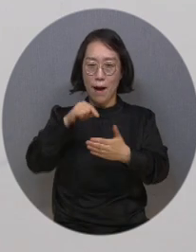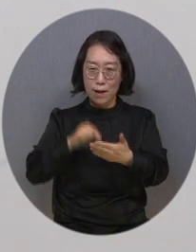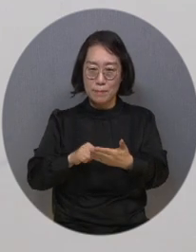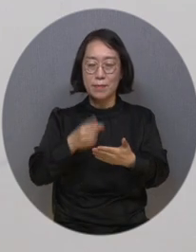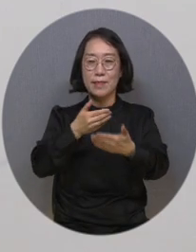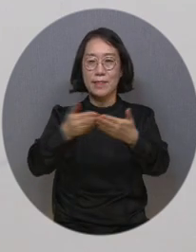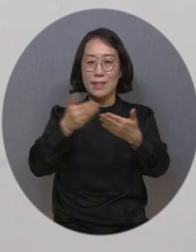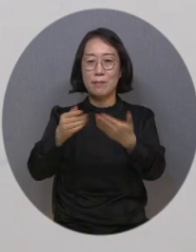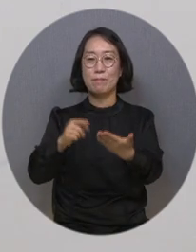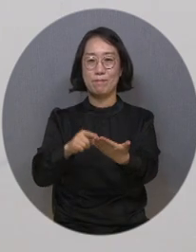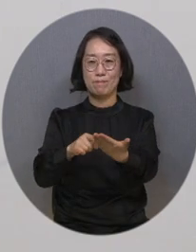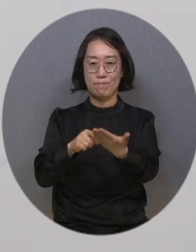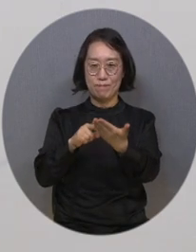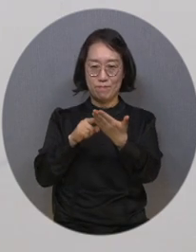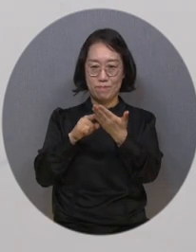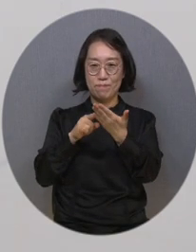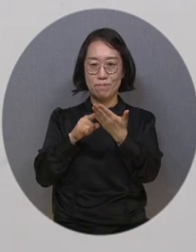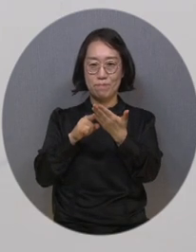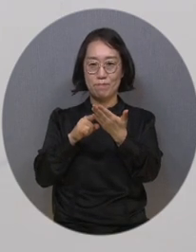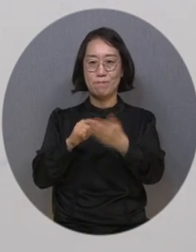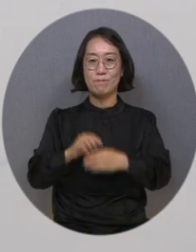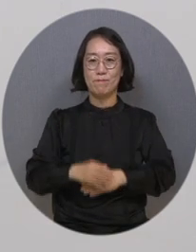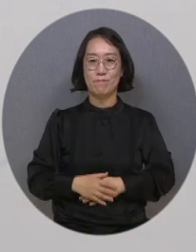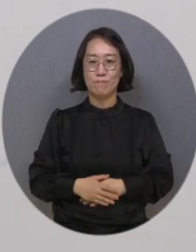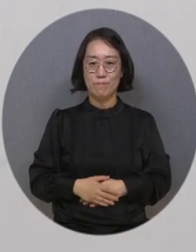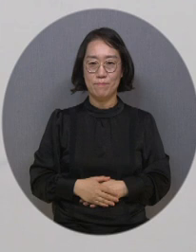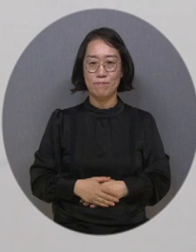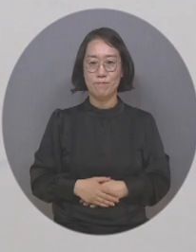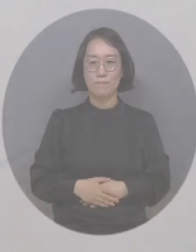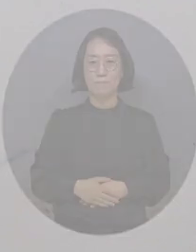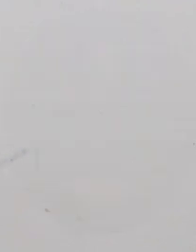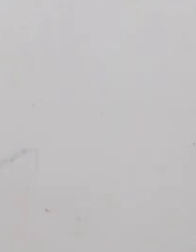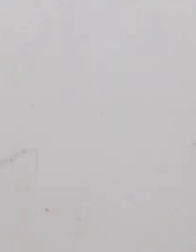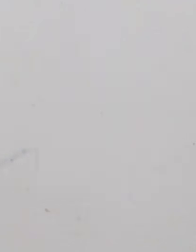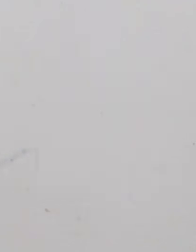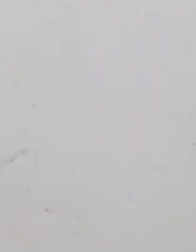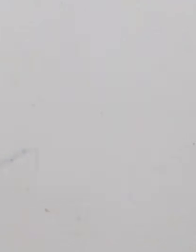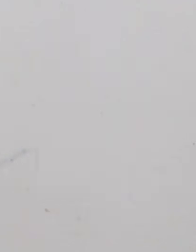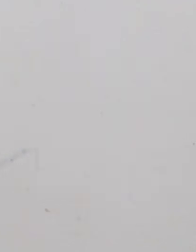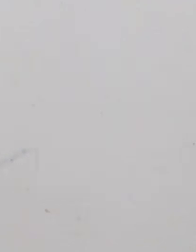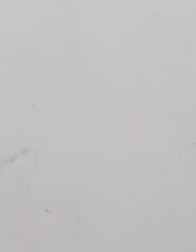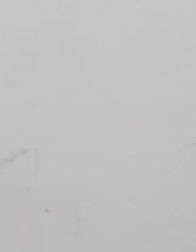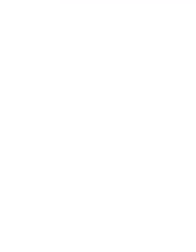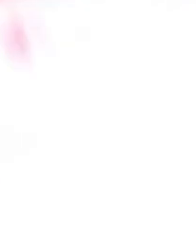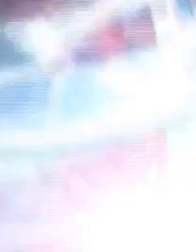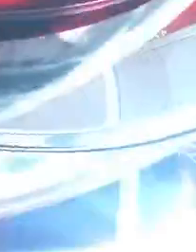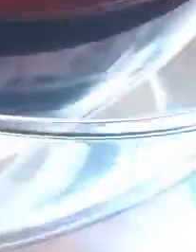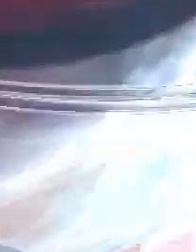고스란히 전해지고 있습니다. 복지TV 뉴스 배은아입니다.